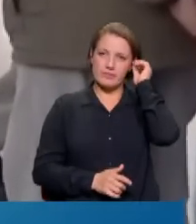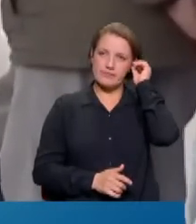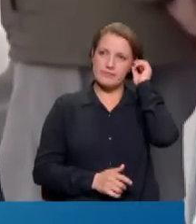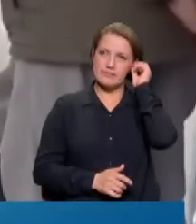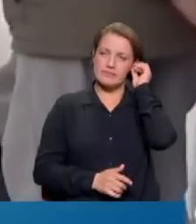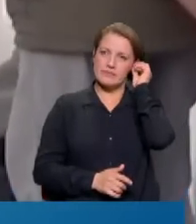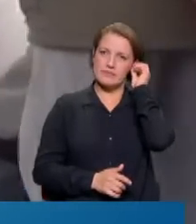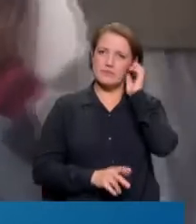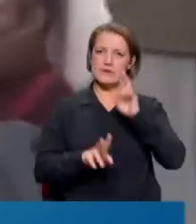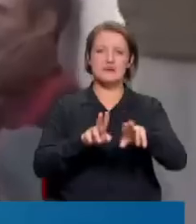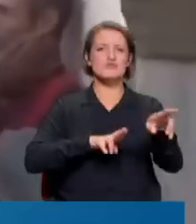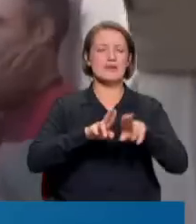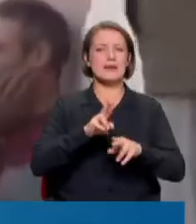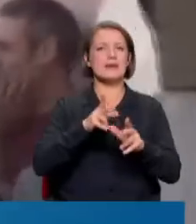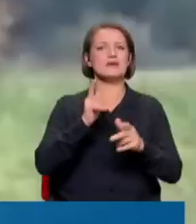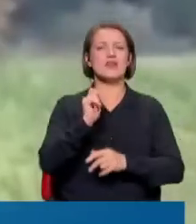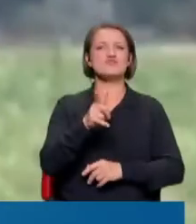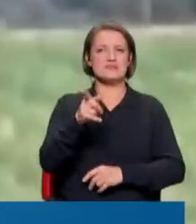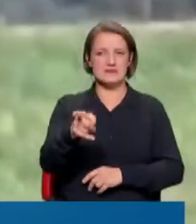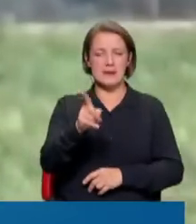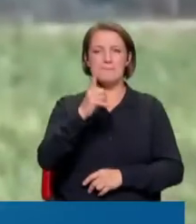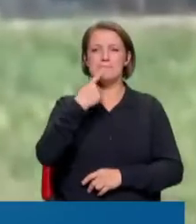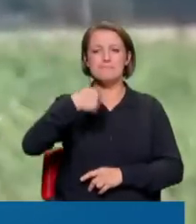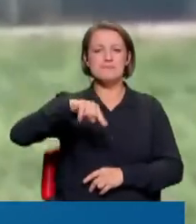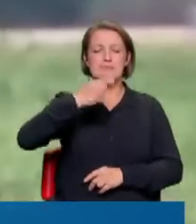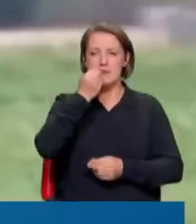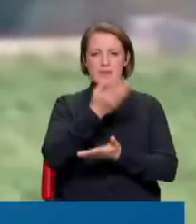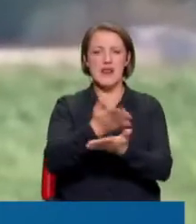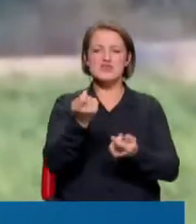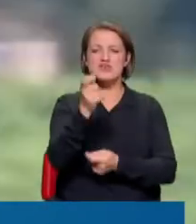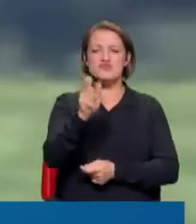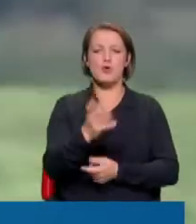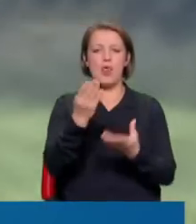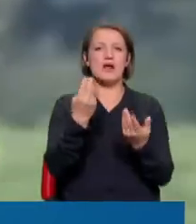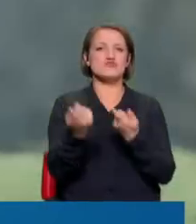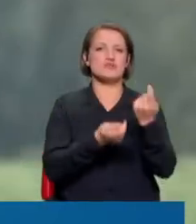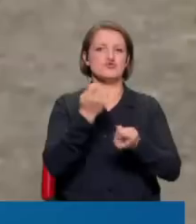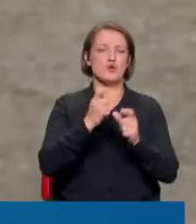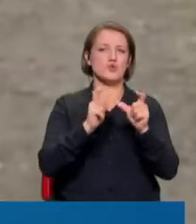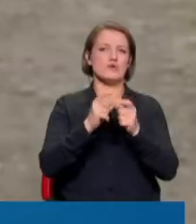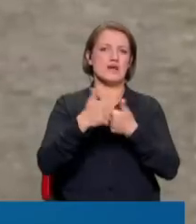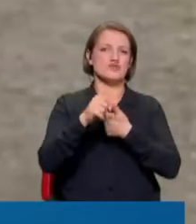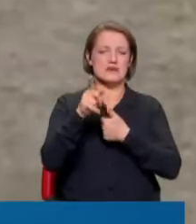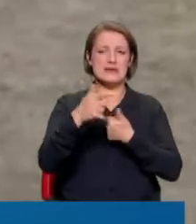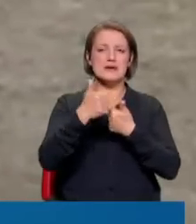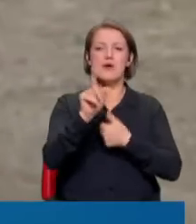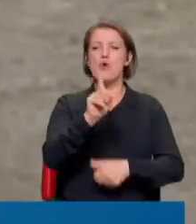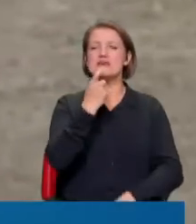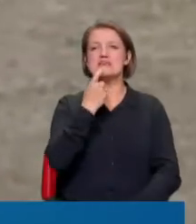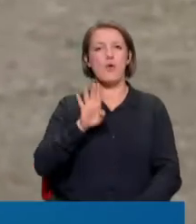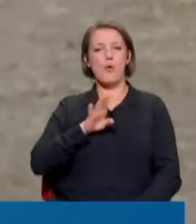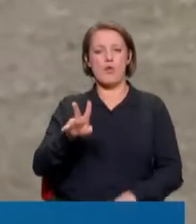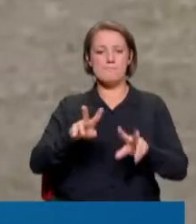çıktı Çanakkale'nin Bayramiç ilçesinde biber tavlasında işçi olarak çalışıyordu Gültekin çifti çiftin 10 yaşındaki